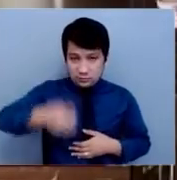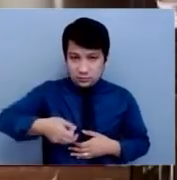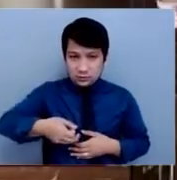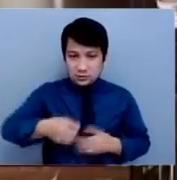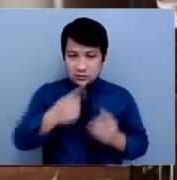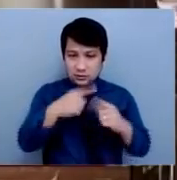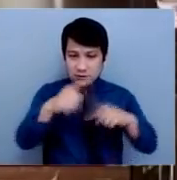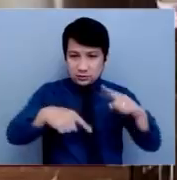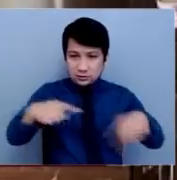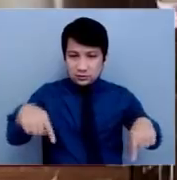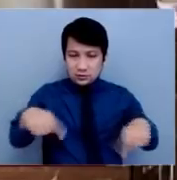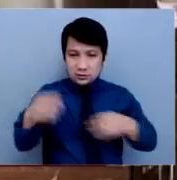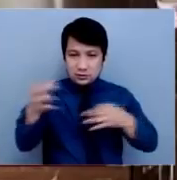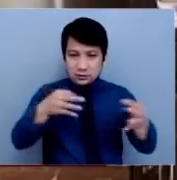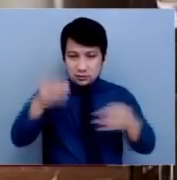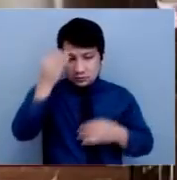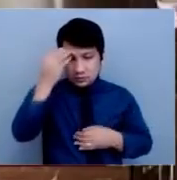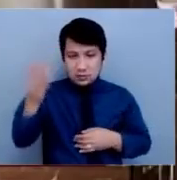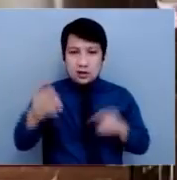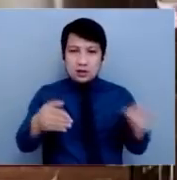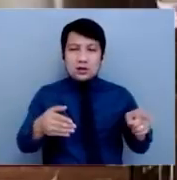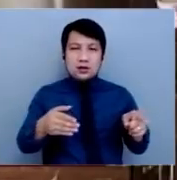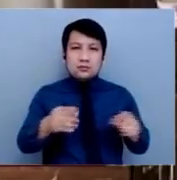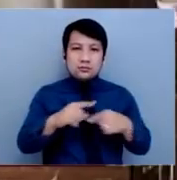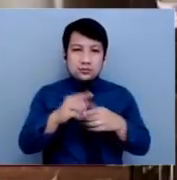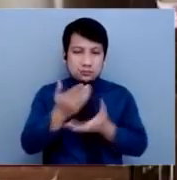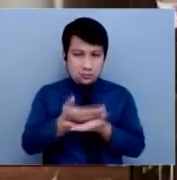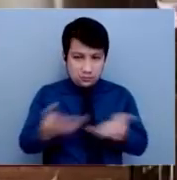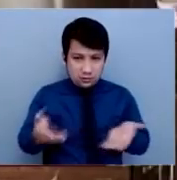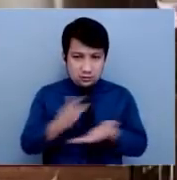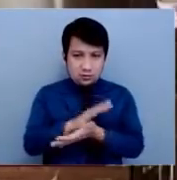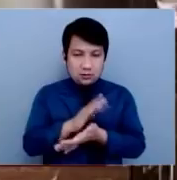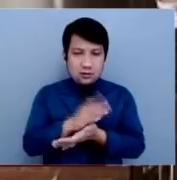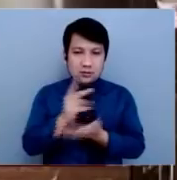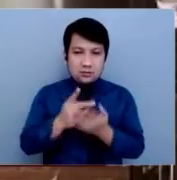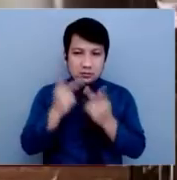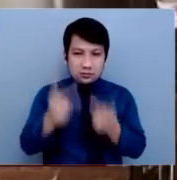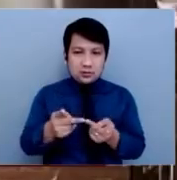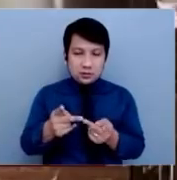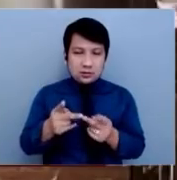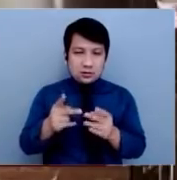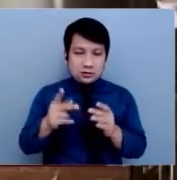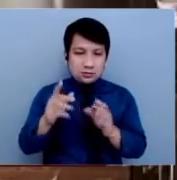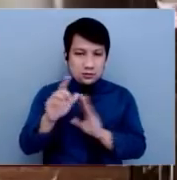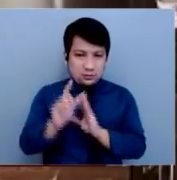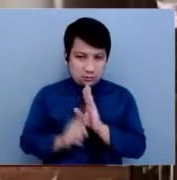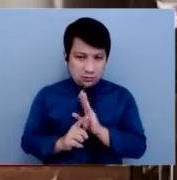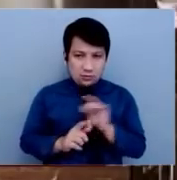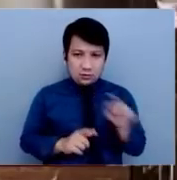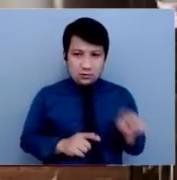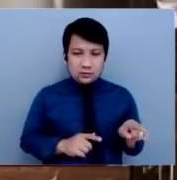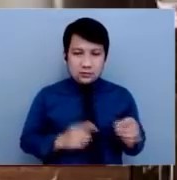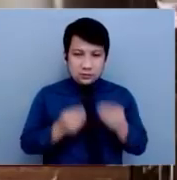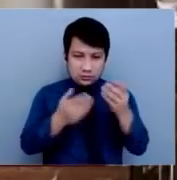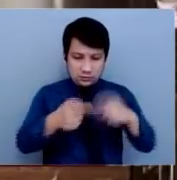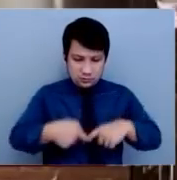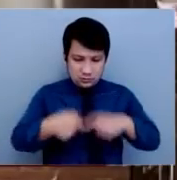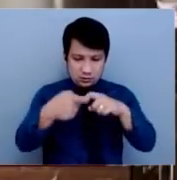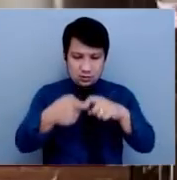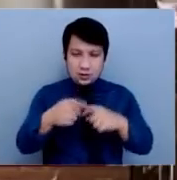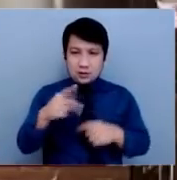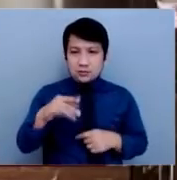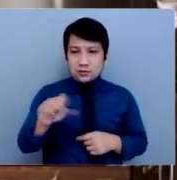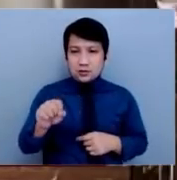nila at interpretasyon sa mga papel at sa mga provision ng batas. Halimbawa, kung ang petition na pending sa ibang division